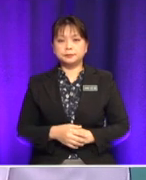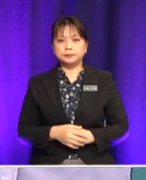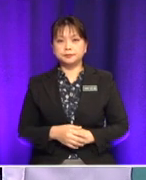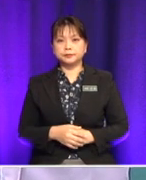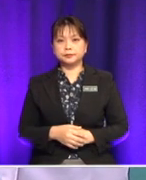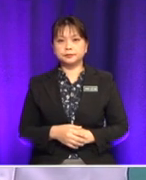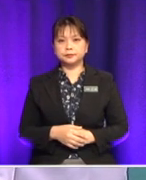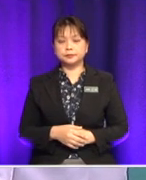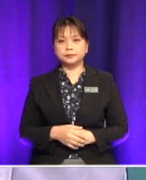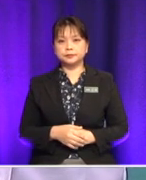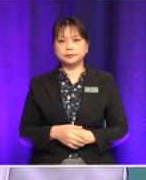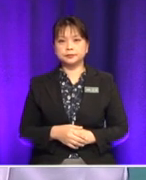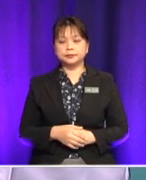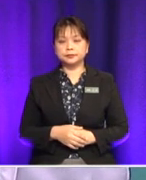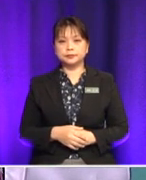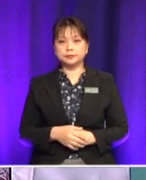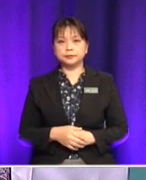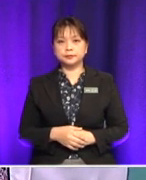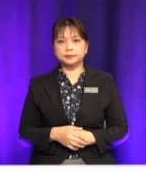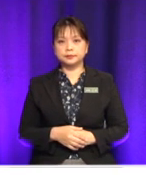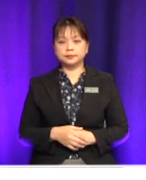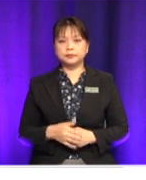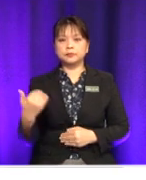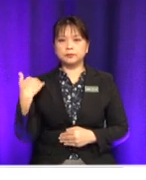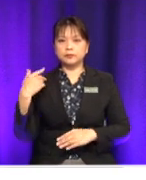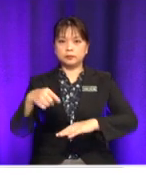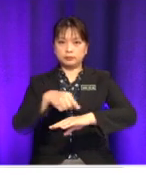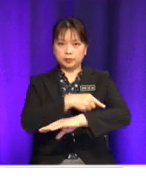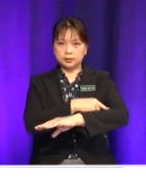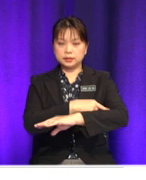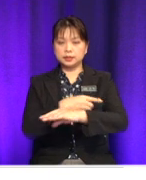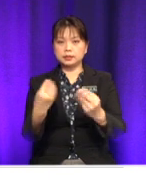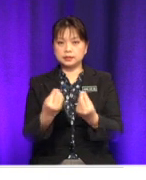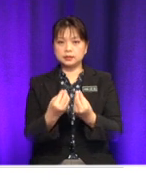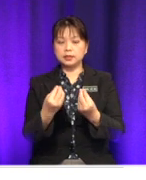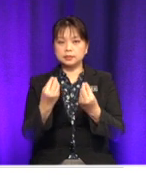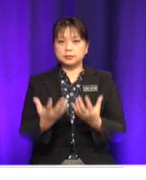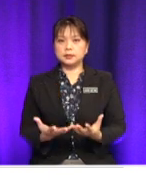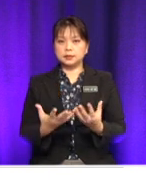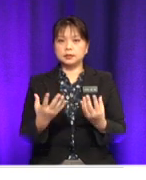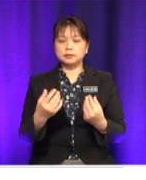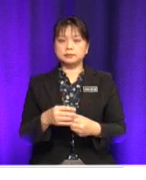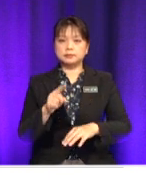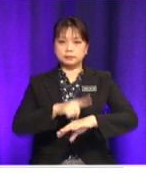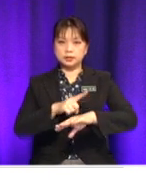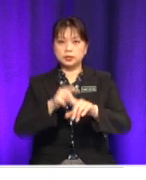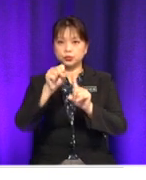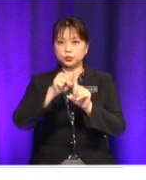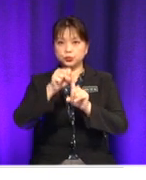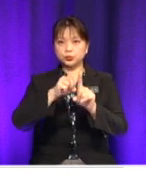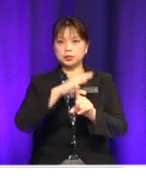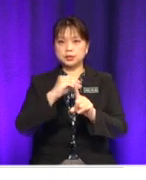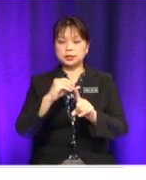semula 5 quantity Assassin kita ada panjang GSM suhu dan juga